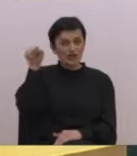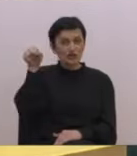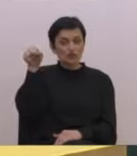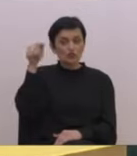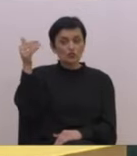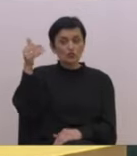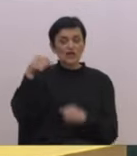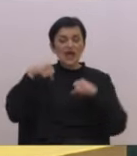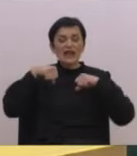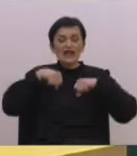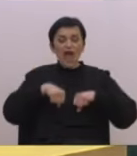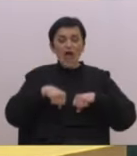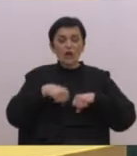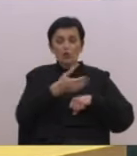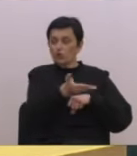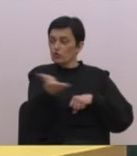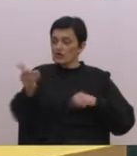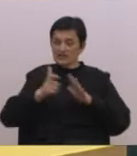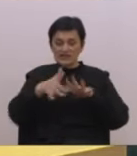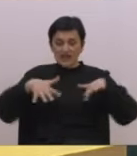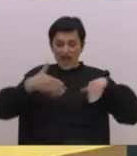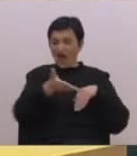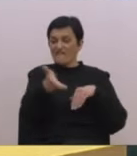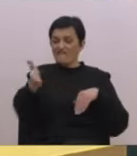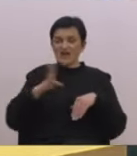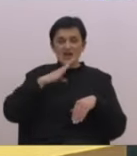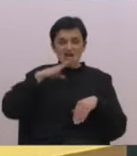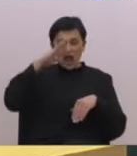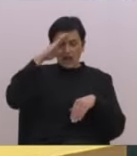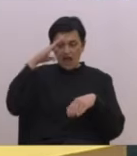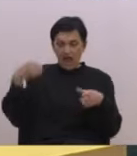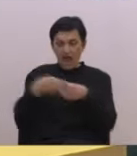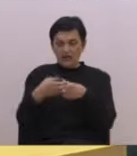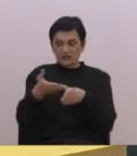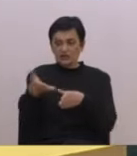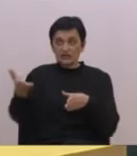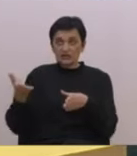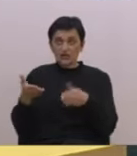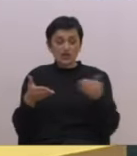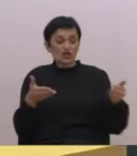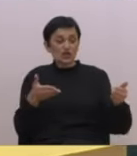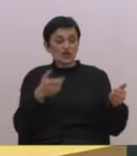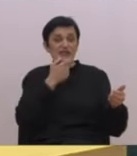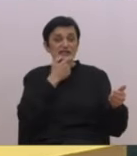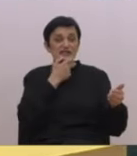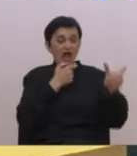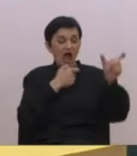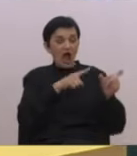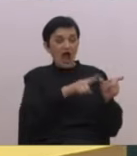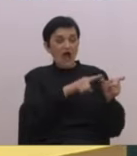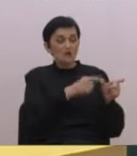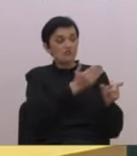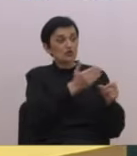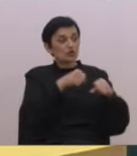ლეგიტიმურობით ხედხარ მთელი ეს დარბაზი აქ, ხალიან კაციანა, და აქეთ არის მიშა სააკაშვილი, რომელიც